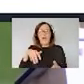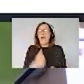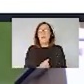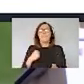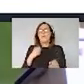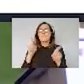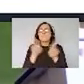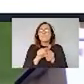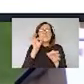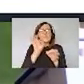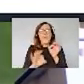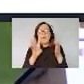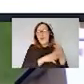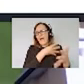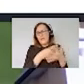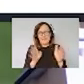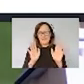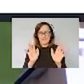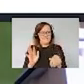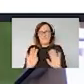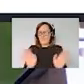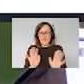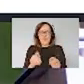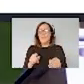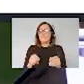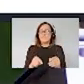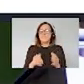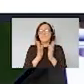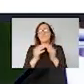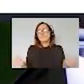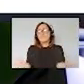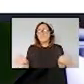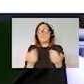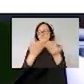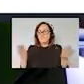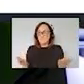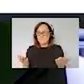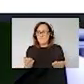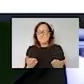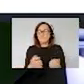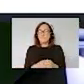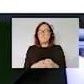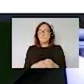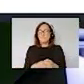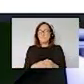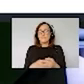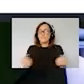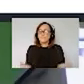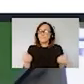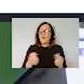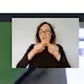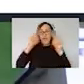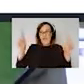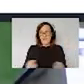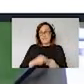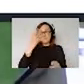paski taką znalazłam na Pitabaju, w związku z czym jest dostępna, proszę, żebyście Państwo, nie wiem jak teraz to widać, żebyście podzielili ją sobie